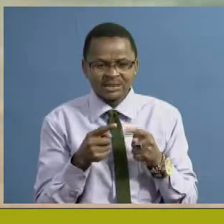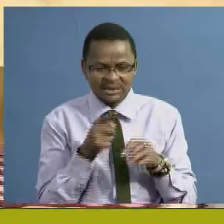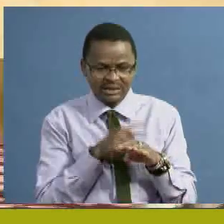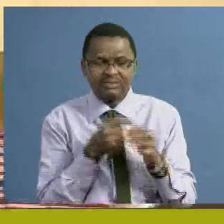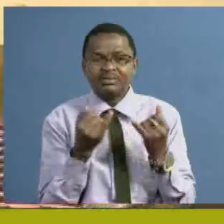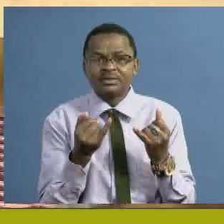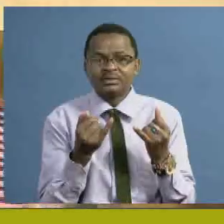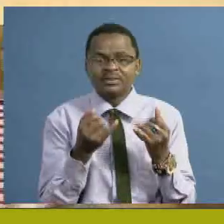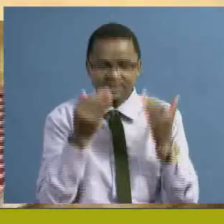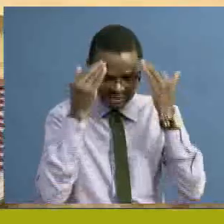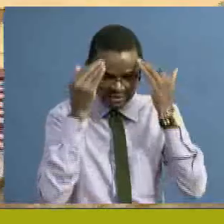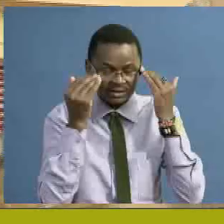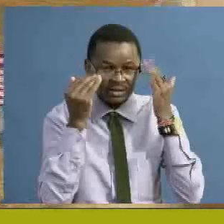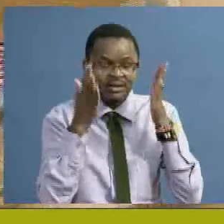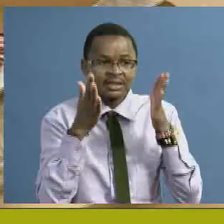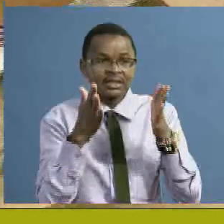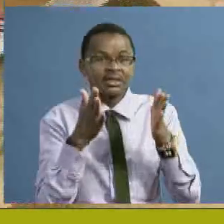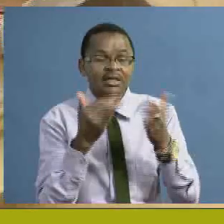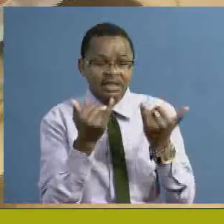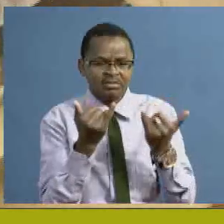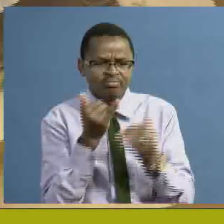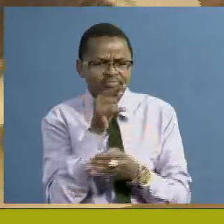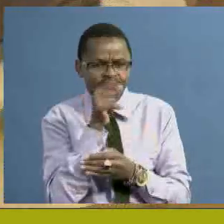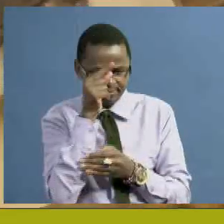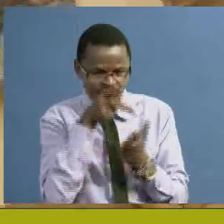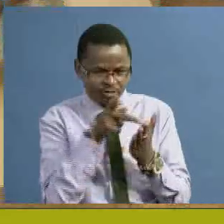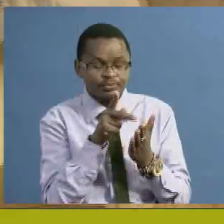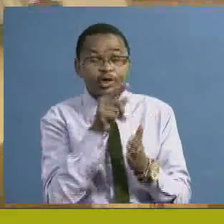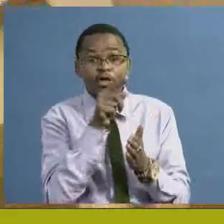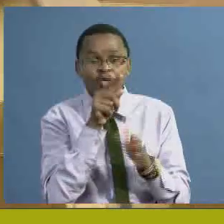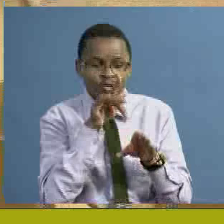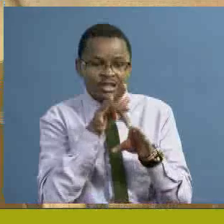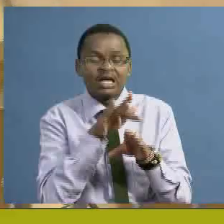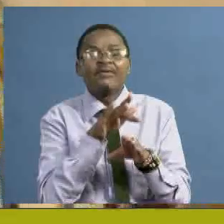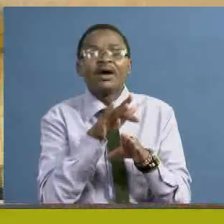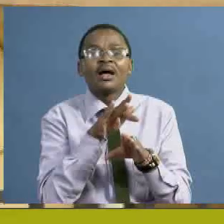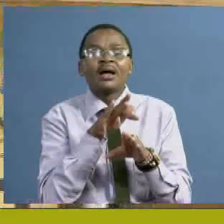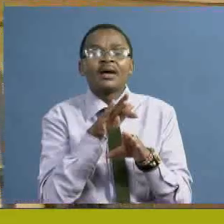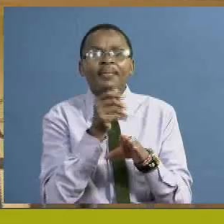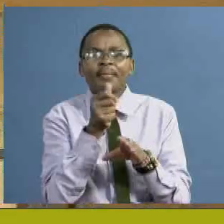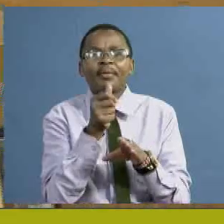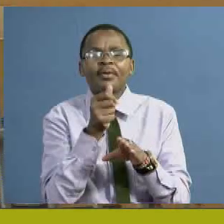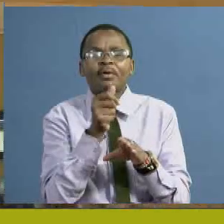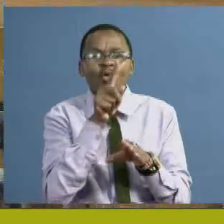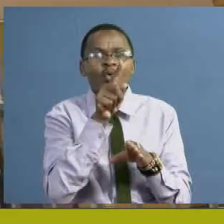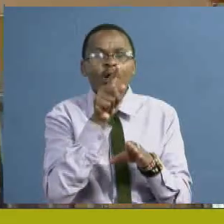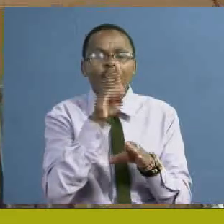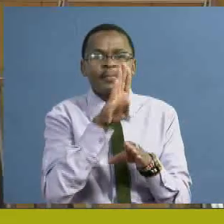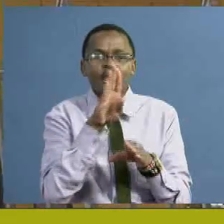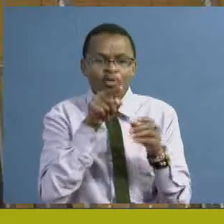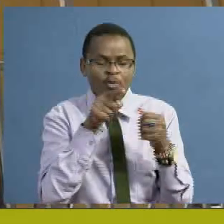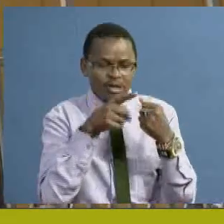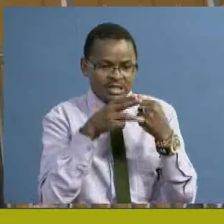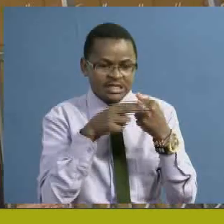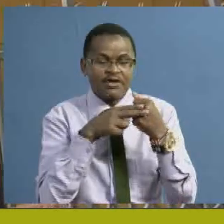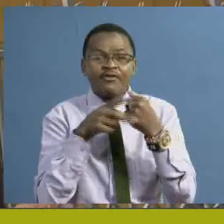huu majaji wa mahakama kuu wameiamuru serikali kuwalipa fidia waathiriwa mradi huu kitita cha shilingi bilioni